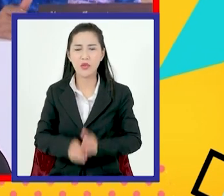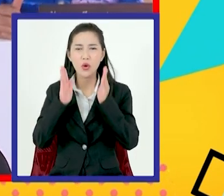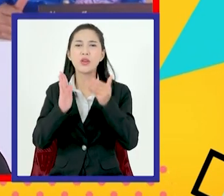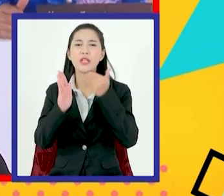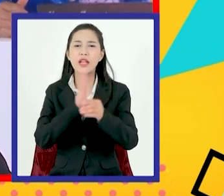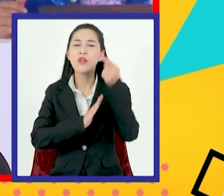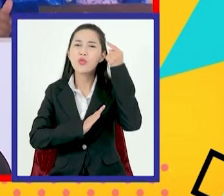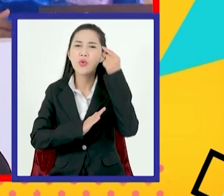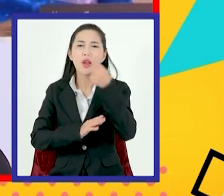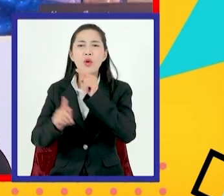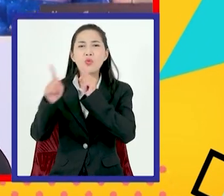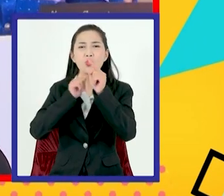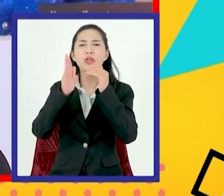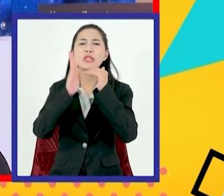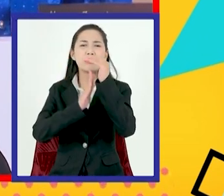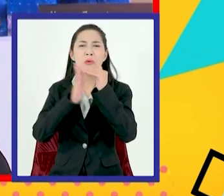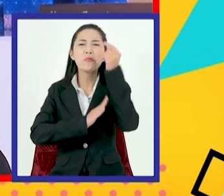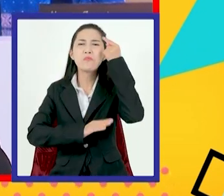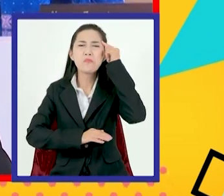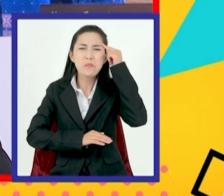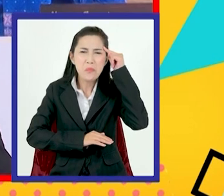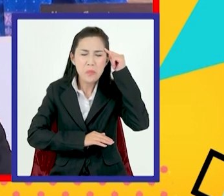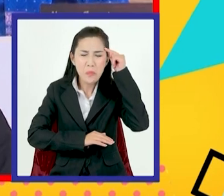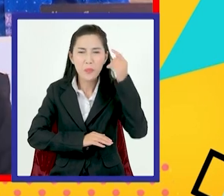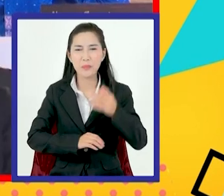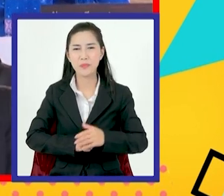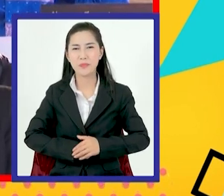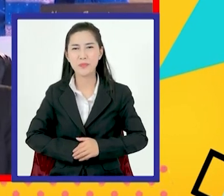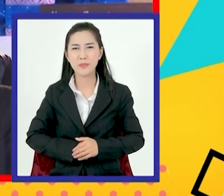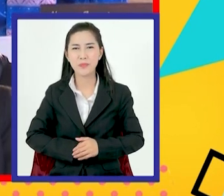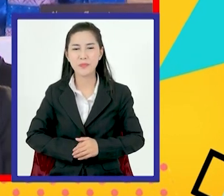จะรู้เรื่องไอ้ฝั่งนั้นคุยกันเหนือนี่มันไม่รู้เรื่องกันเห็นไหมครับ